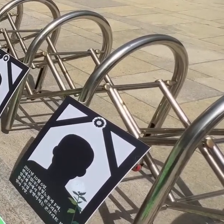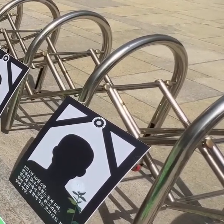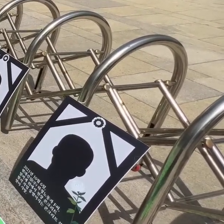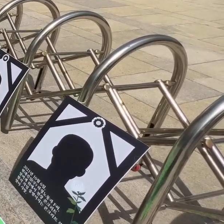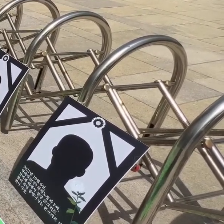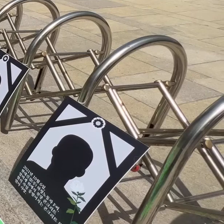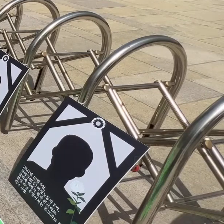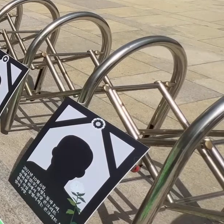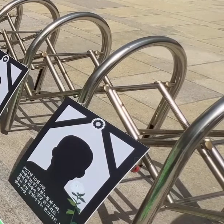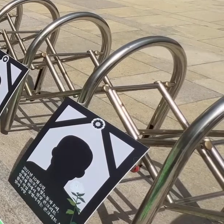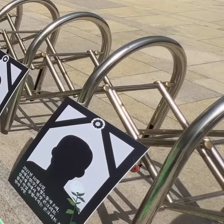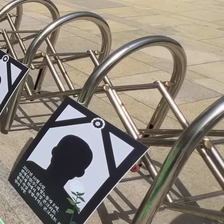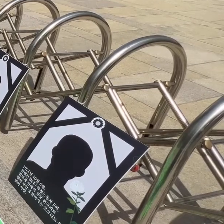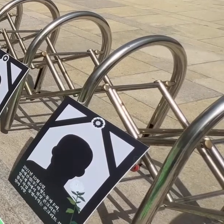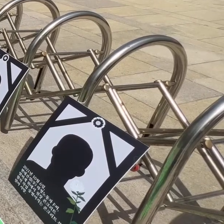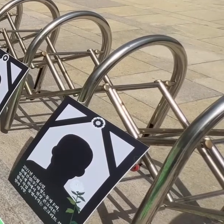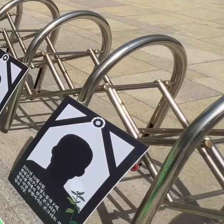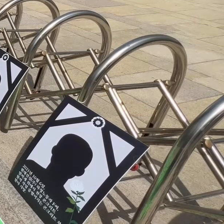합니다.